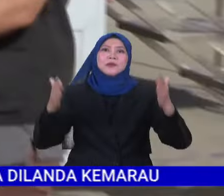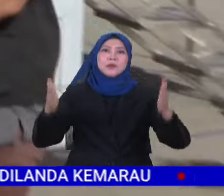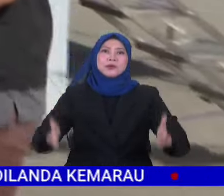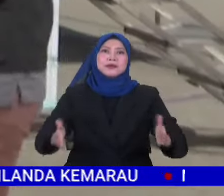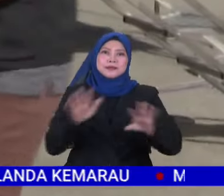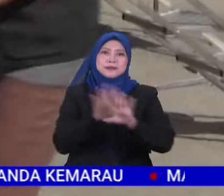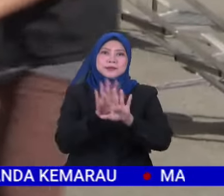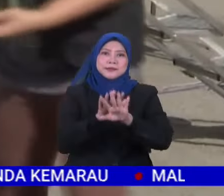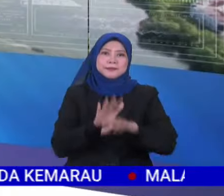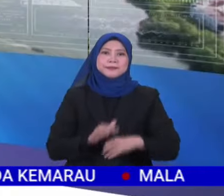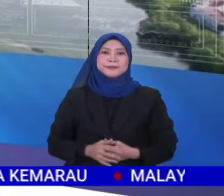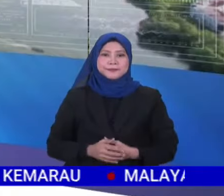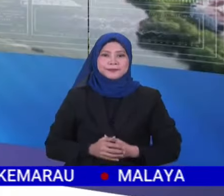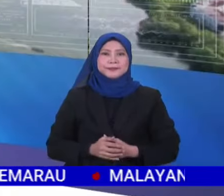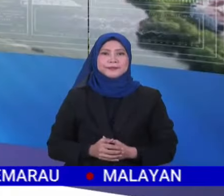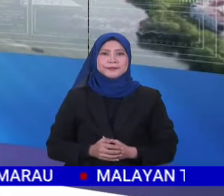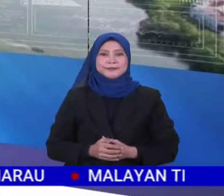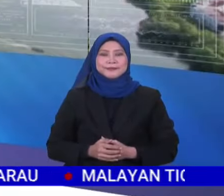hub